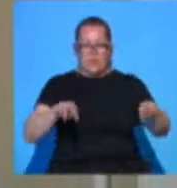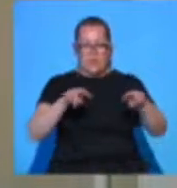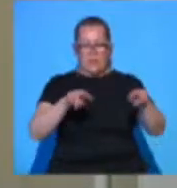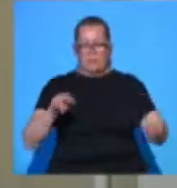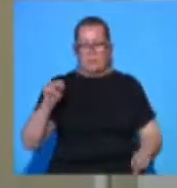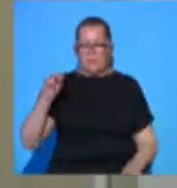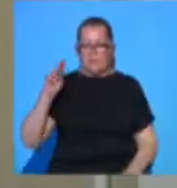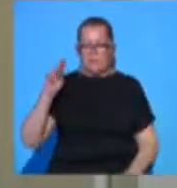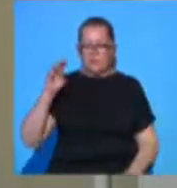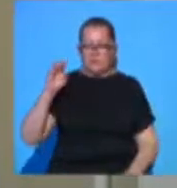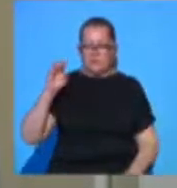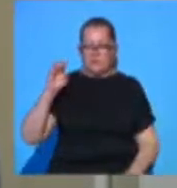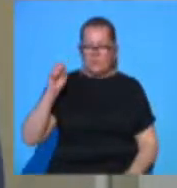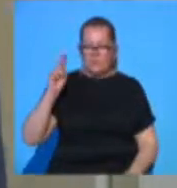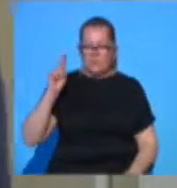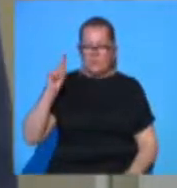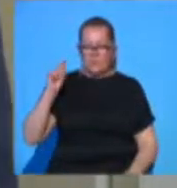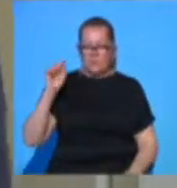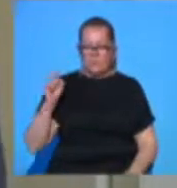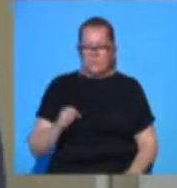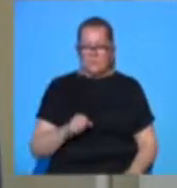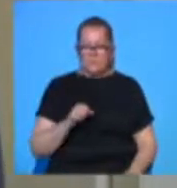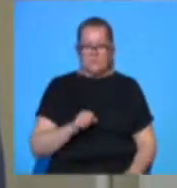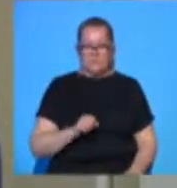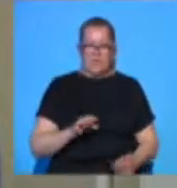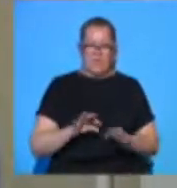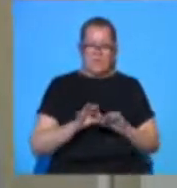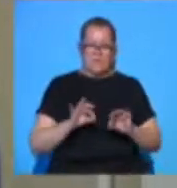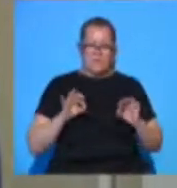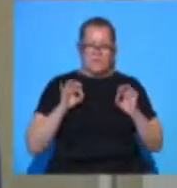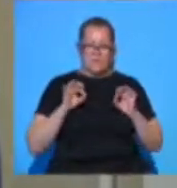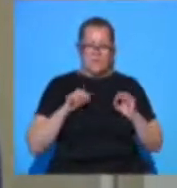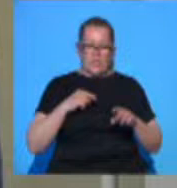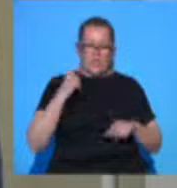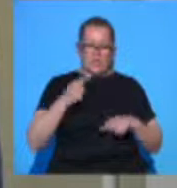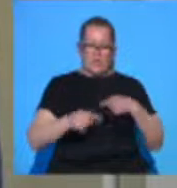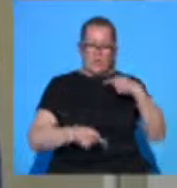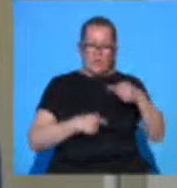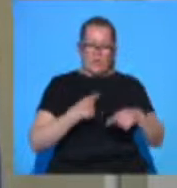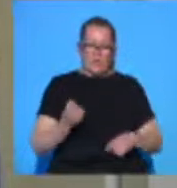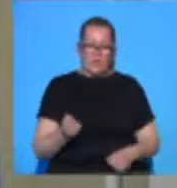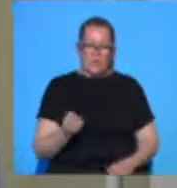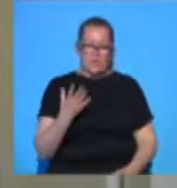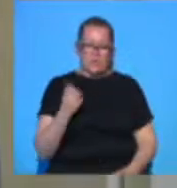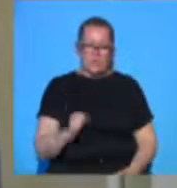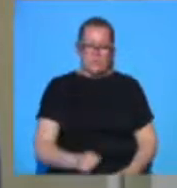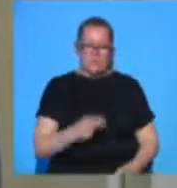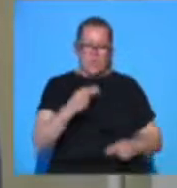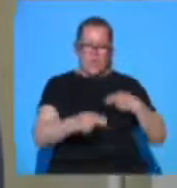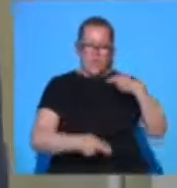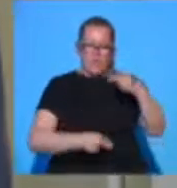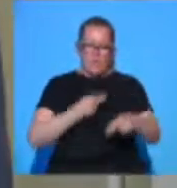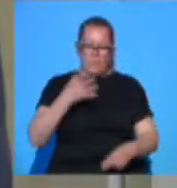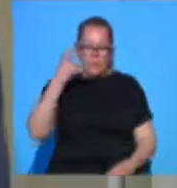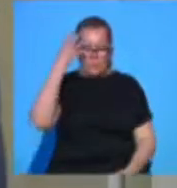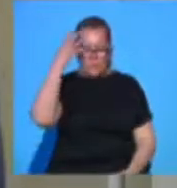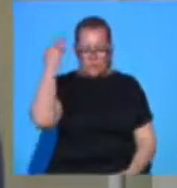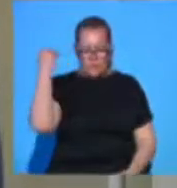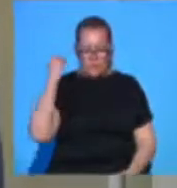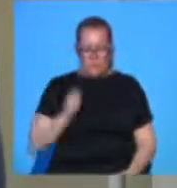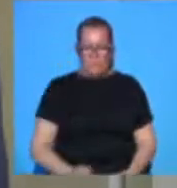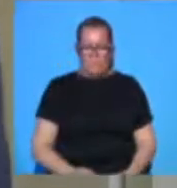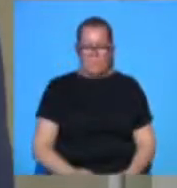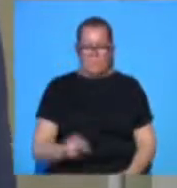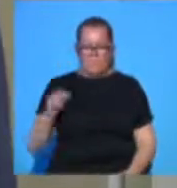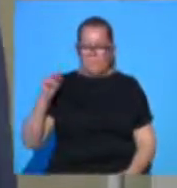aceste obiecte și am descoperit o altă lume, o lume de mult uitată, cea a polițelor de asigurare